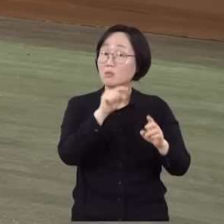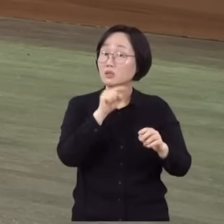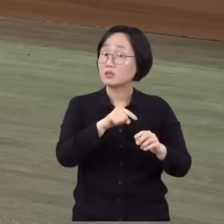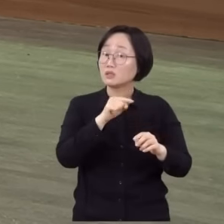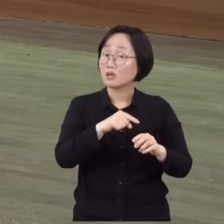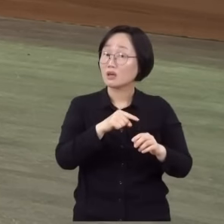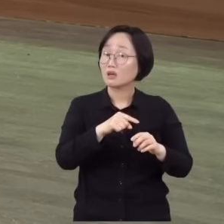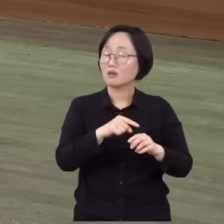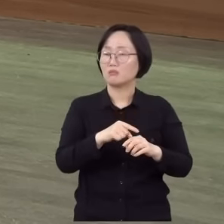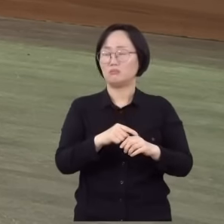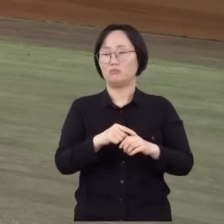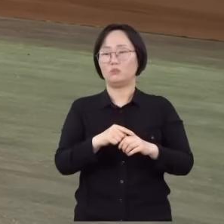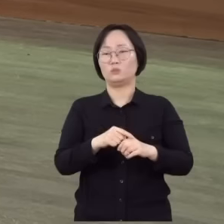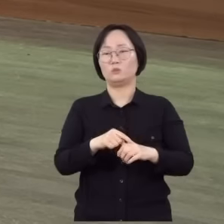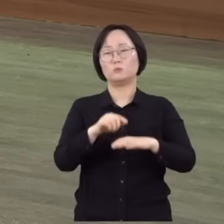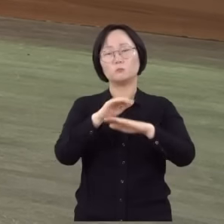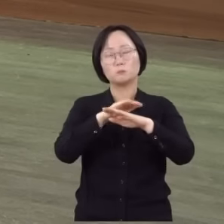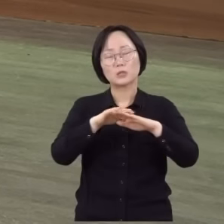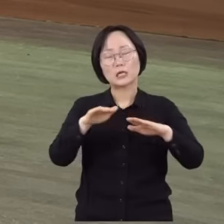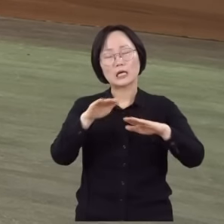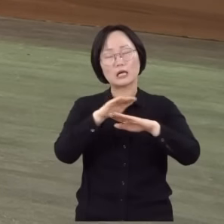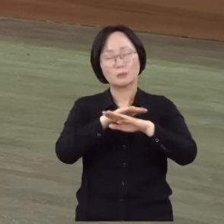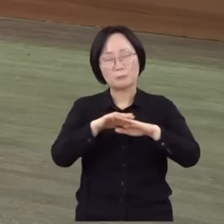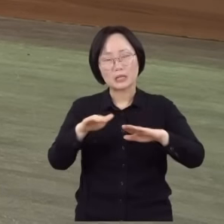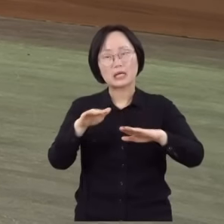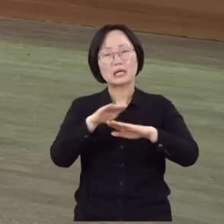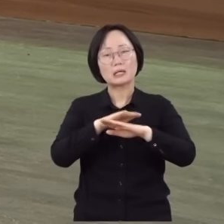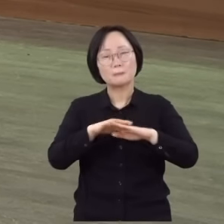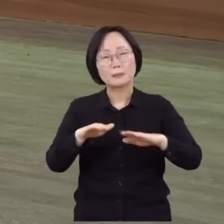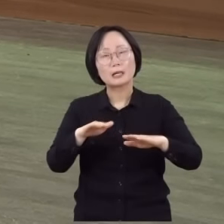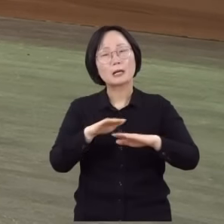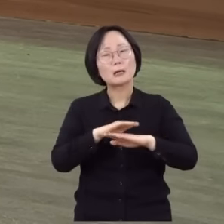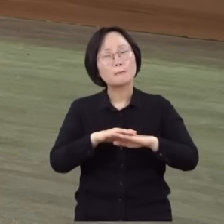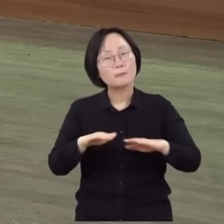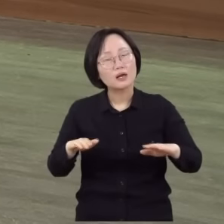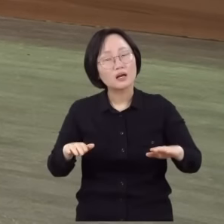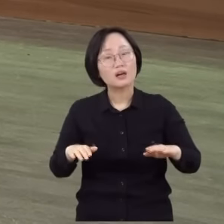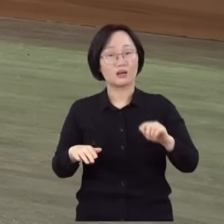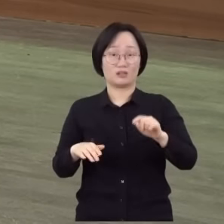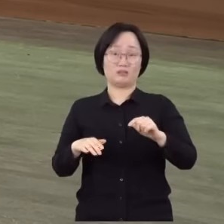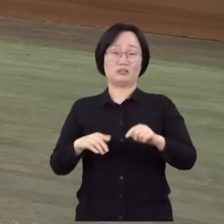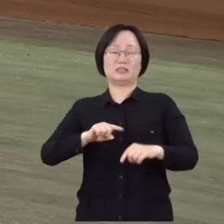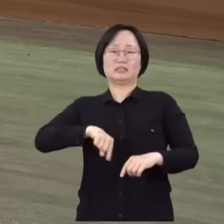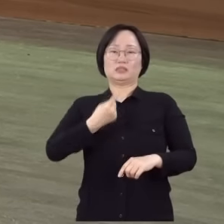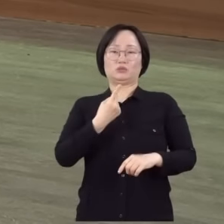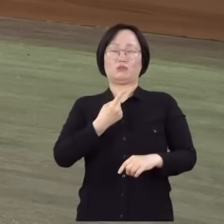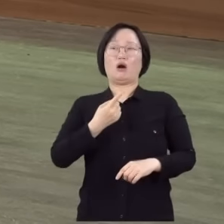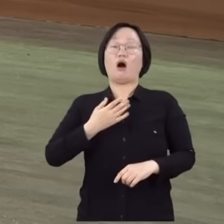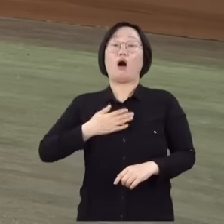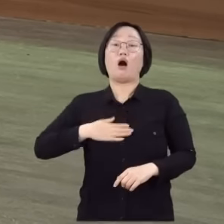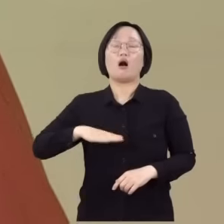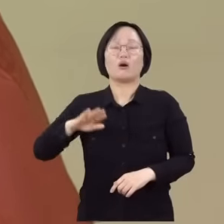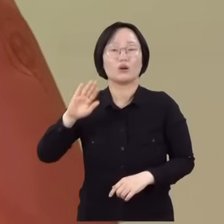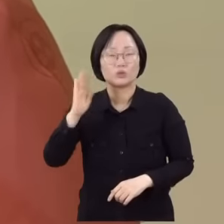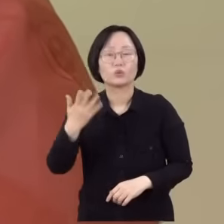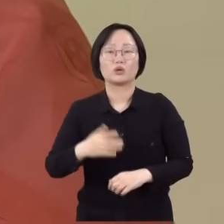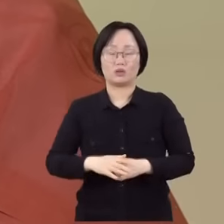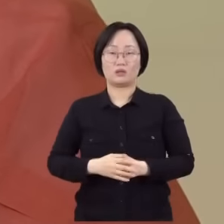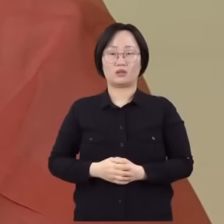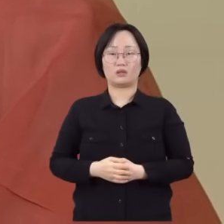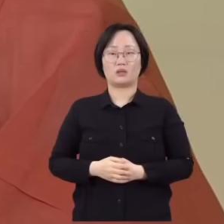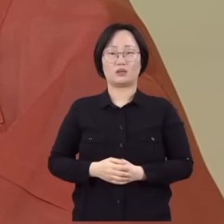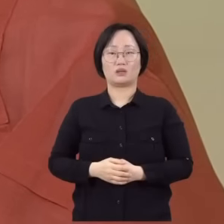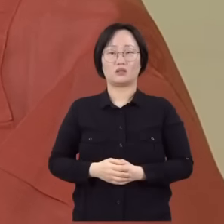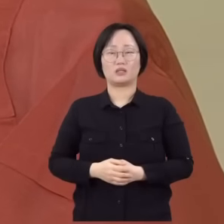알게 모르게 녹아서 사라지는 것을 스스로 깨우치게 됩니다